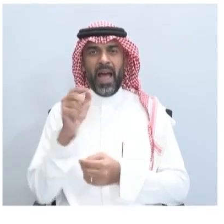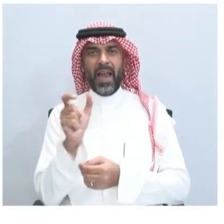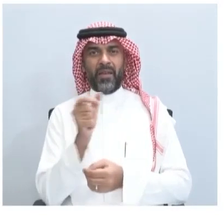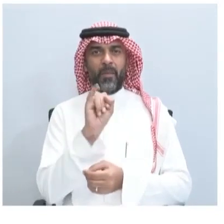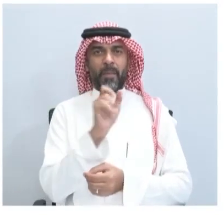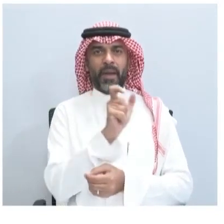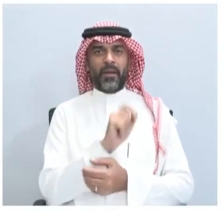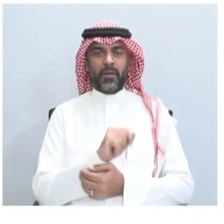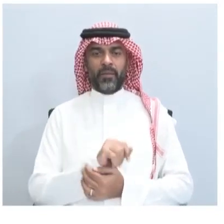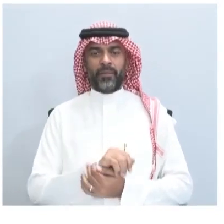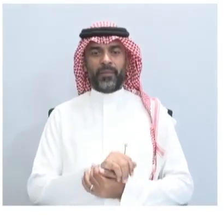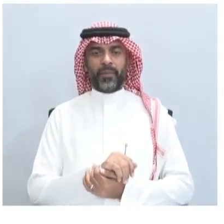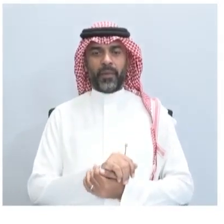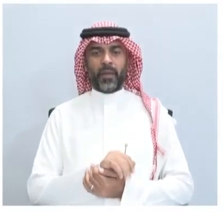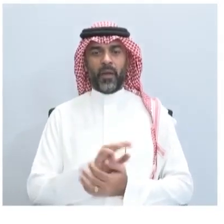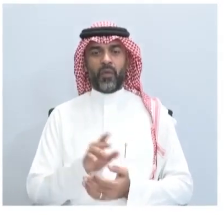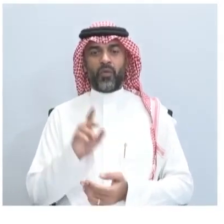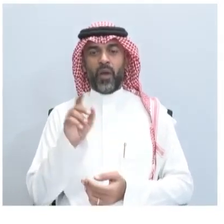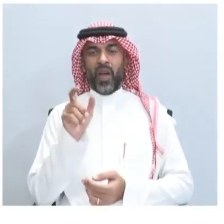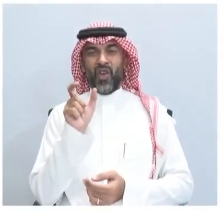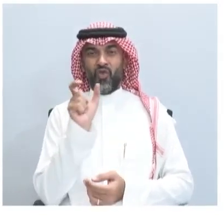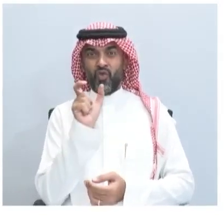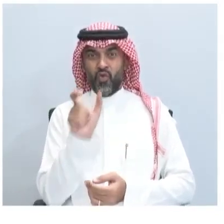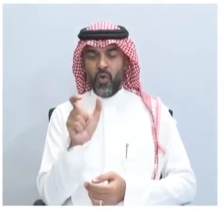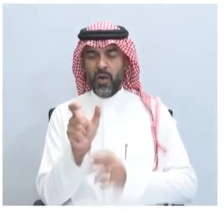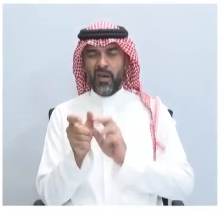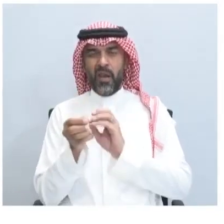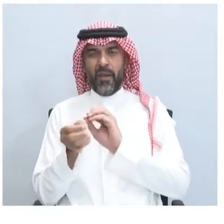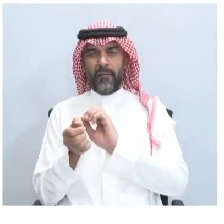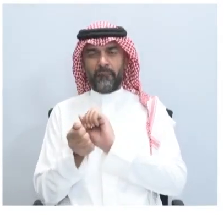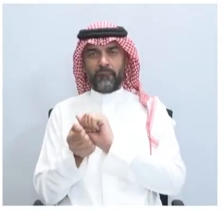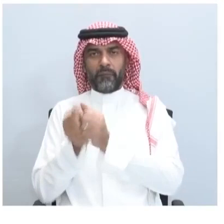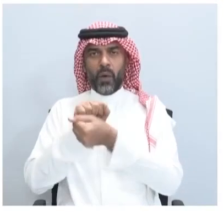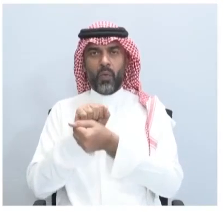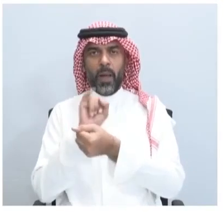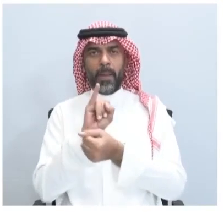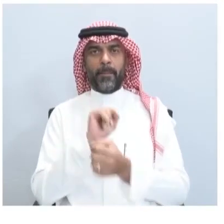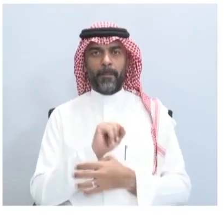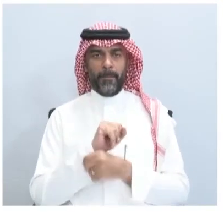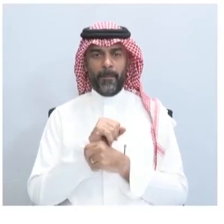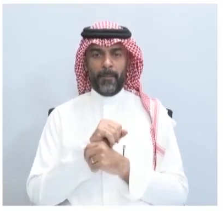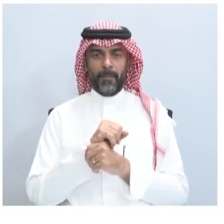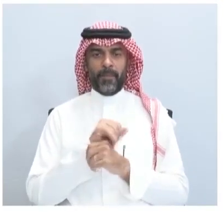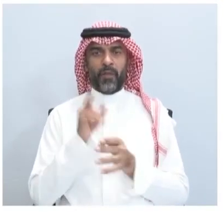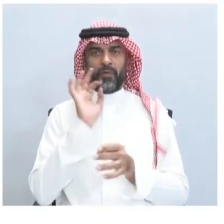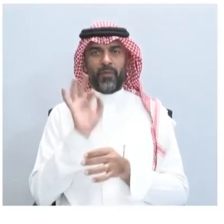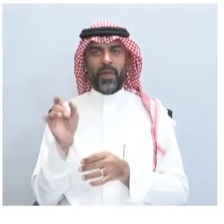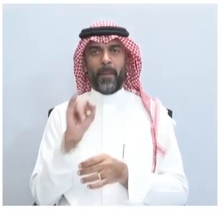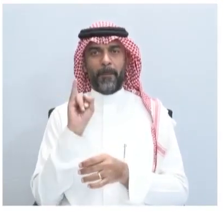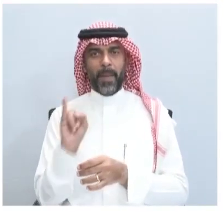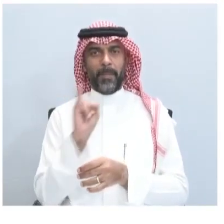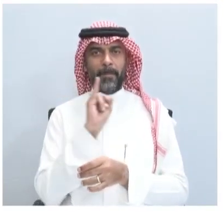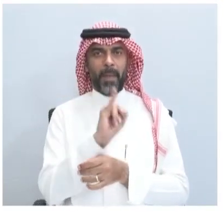تقلب النون فيهما ميما اذا هذا التغيير ولذلك عندما ننظر الى المثال تقول مما